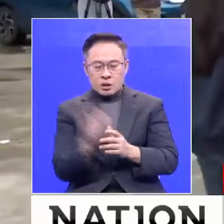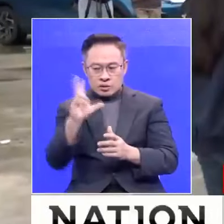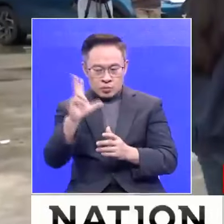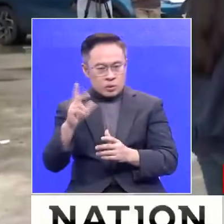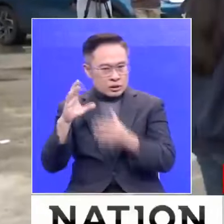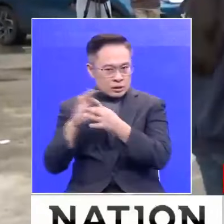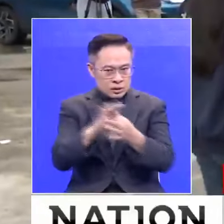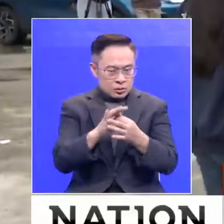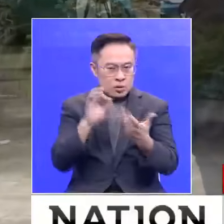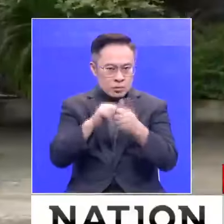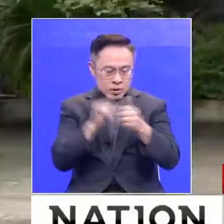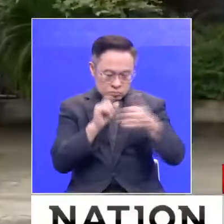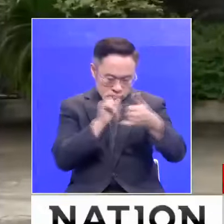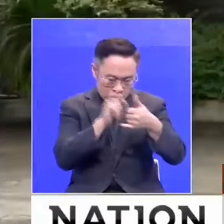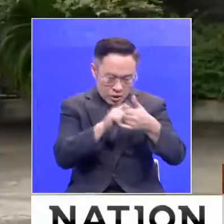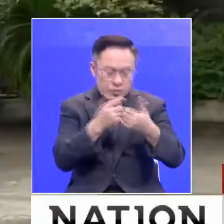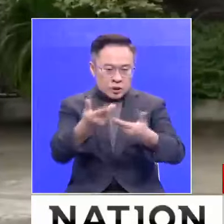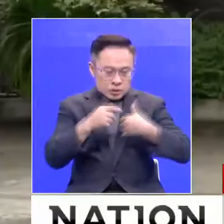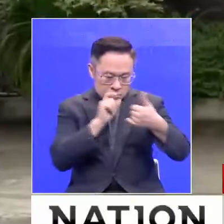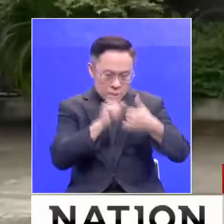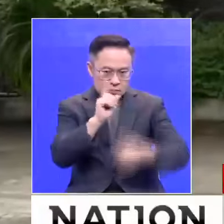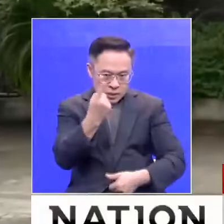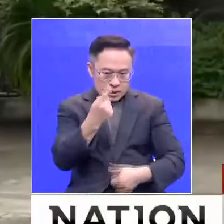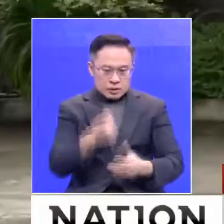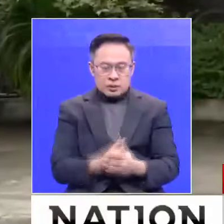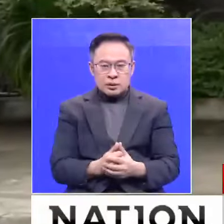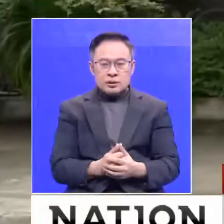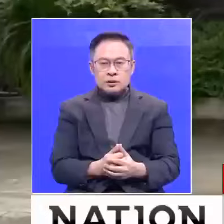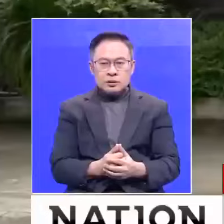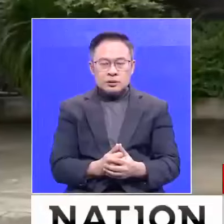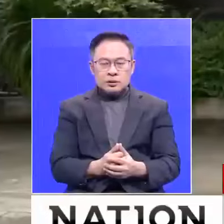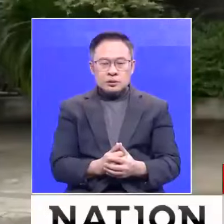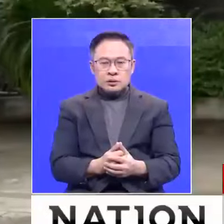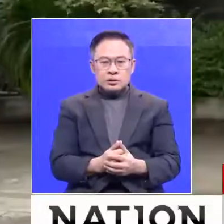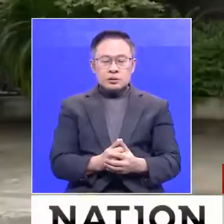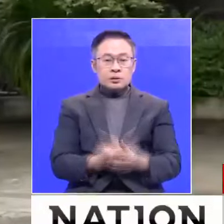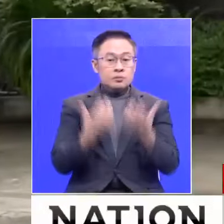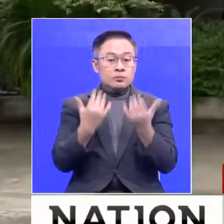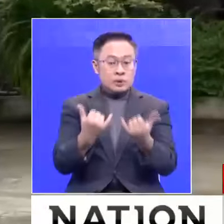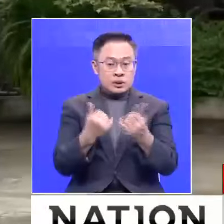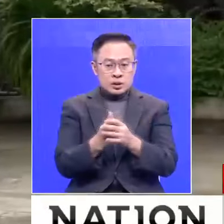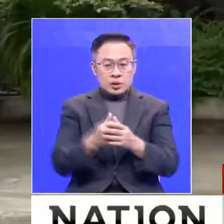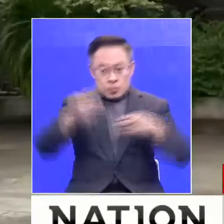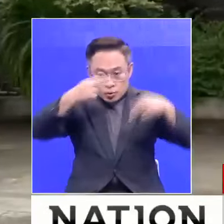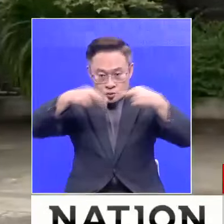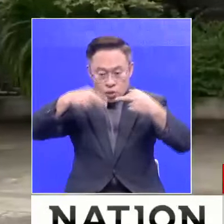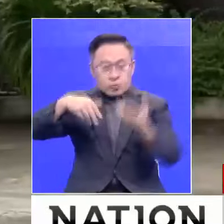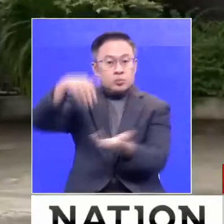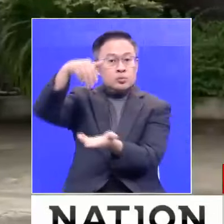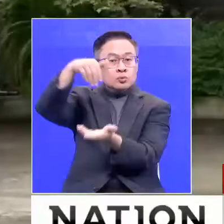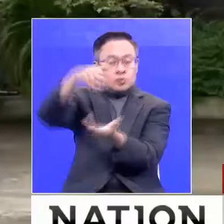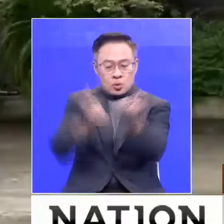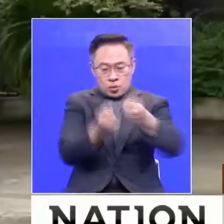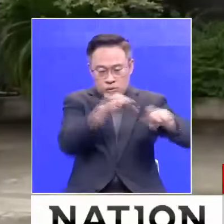มจึงต้องทำการเรียกมาพูดคุยในรายละเอียดอีกครั้งขณะเดียวกันนะคะวันนี้เราก็ได้ลงพื้นที่ไปยังจุดเกิดเหตุบริเวณห้